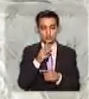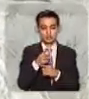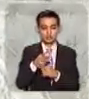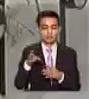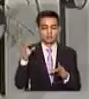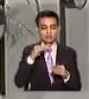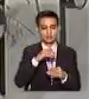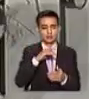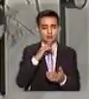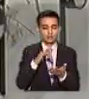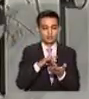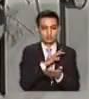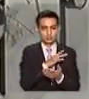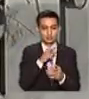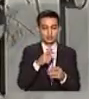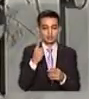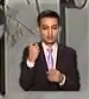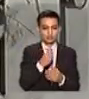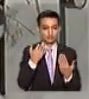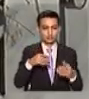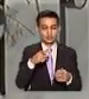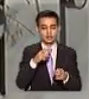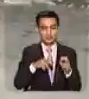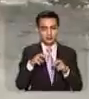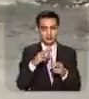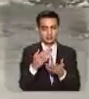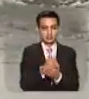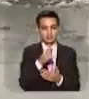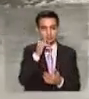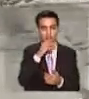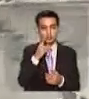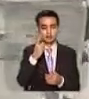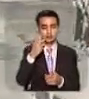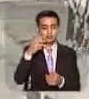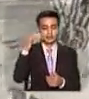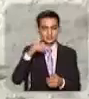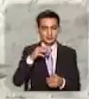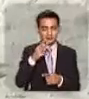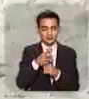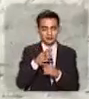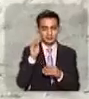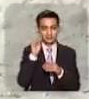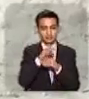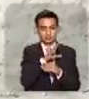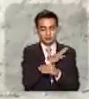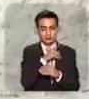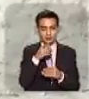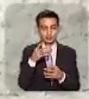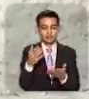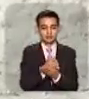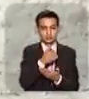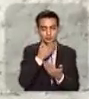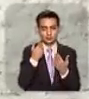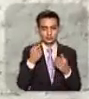преступления прошла уже почти неделя, а эти самые 120 тысяч камер так и не помогли поймать грабителей. Ну а пока преступники на